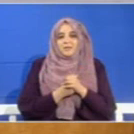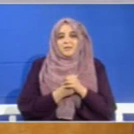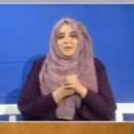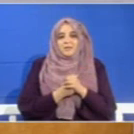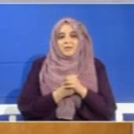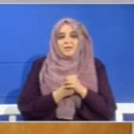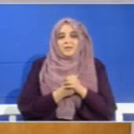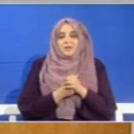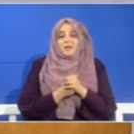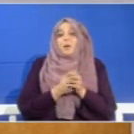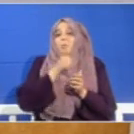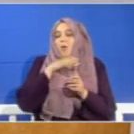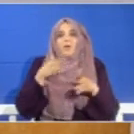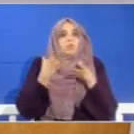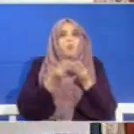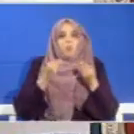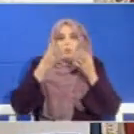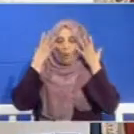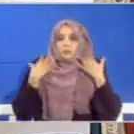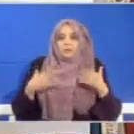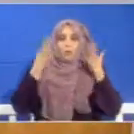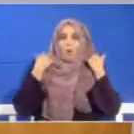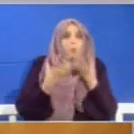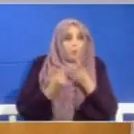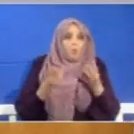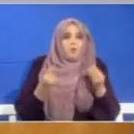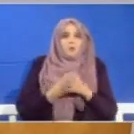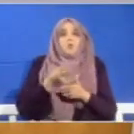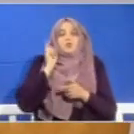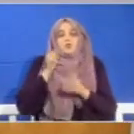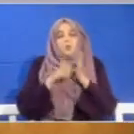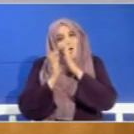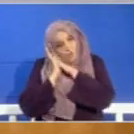والرسول صلى الله عليه وسلم كثير العرق، يعرق كثير، يعرق خاصة لما يكون نايم.